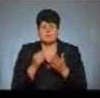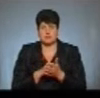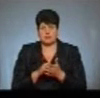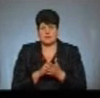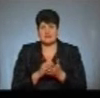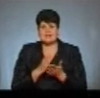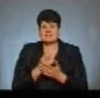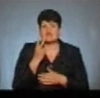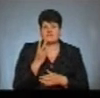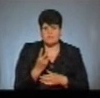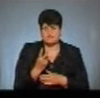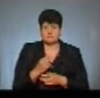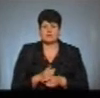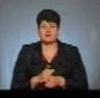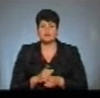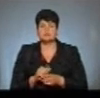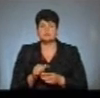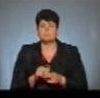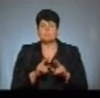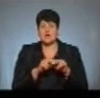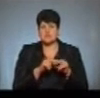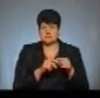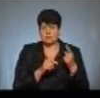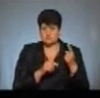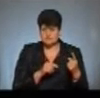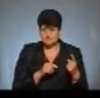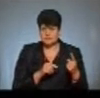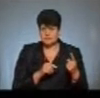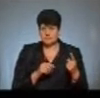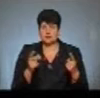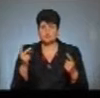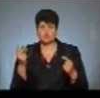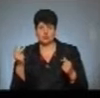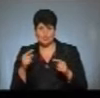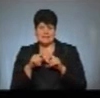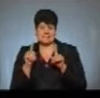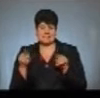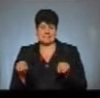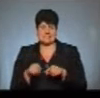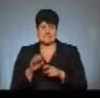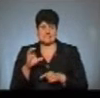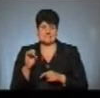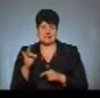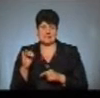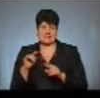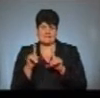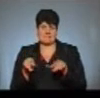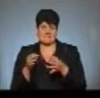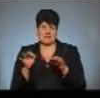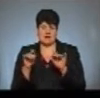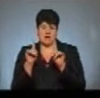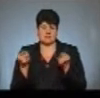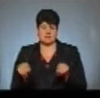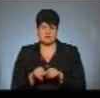документу. Їх два. Документ, що засвідчує особу, це паспортний документ. І другий документ – сертифікат Українського центру оцінювання якості